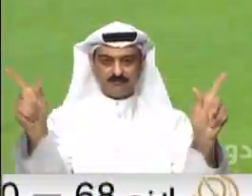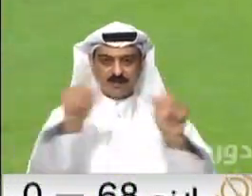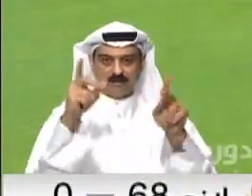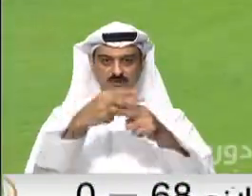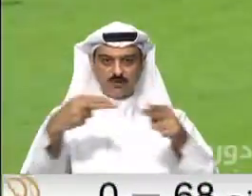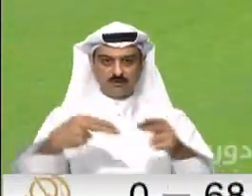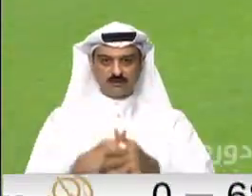الكويت